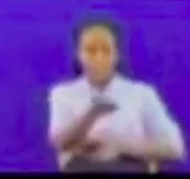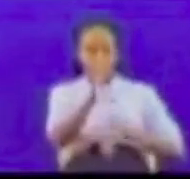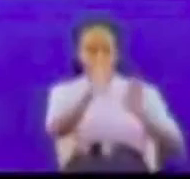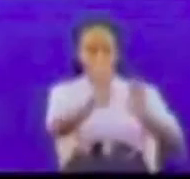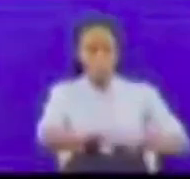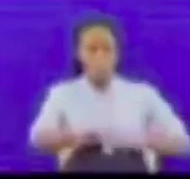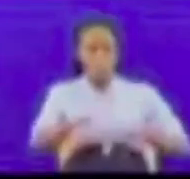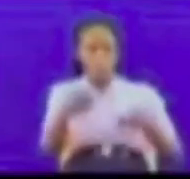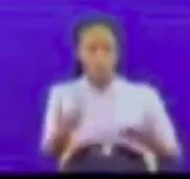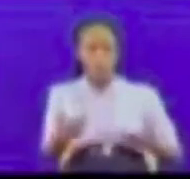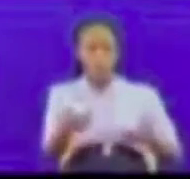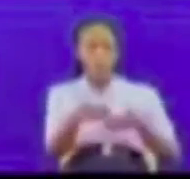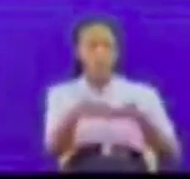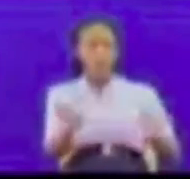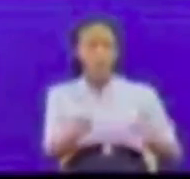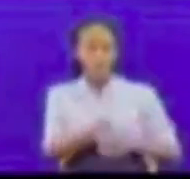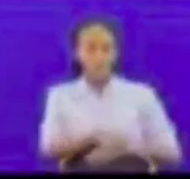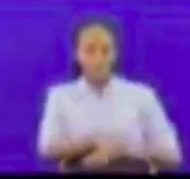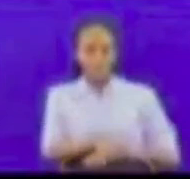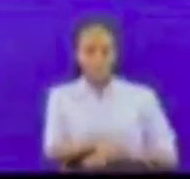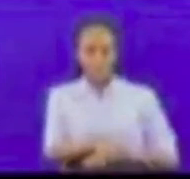kiko wazi.